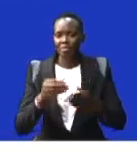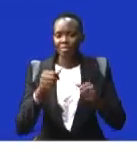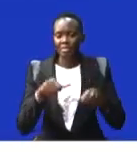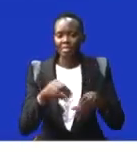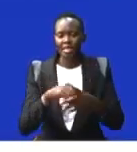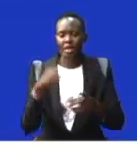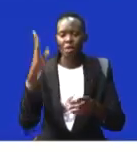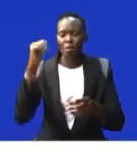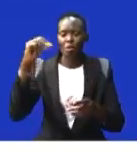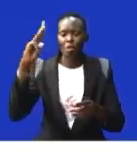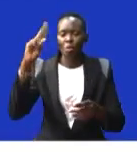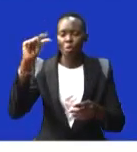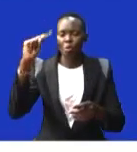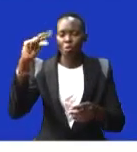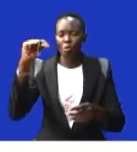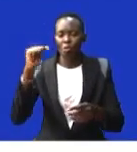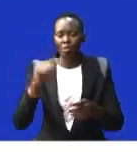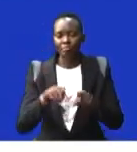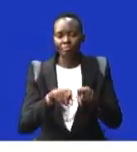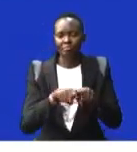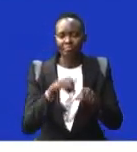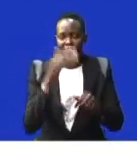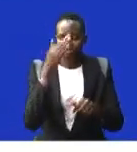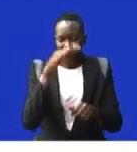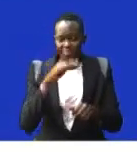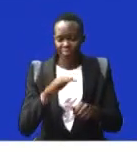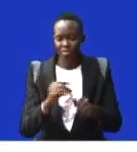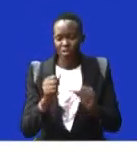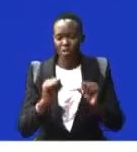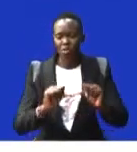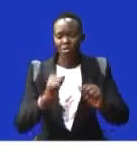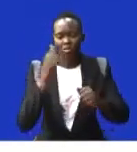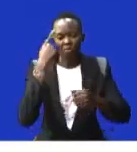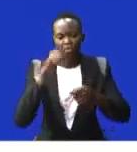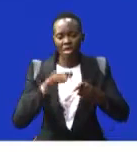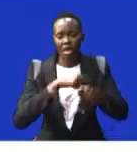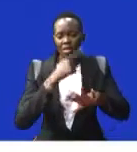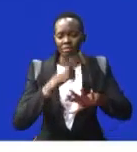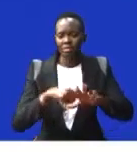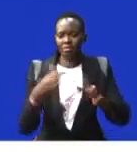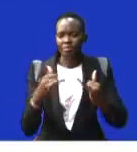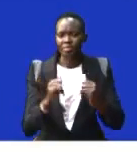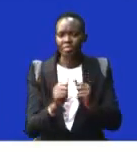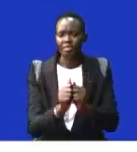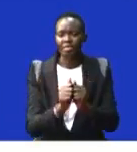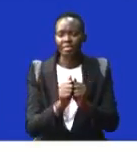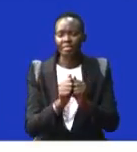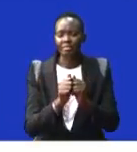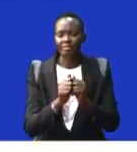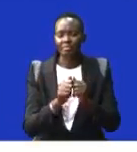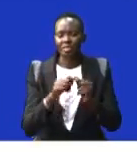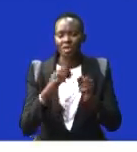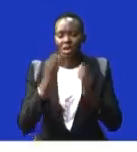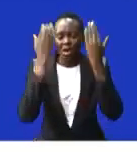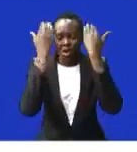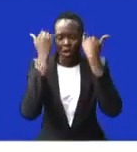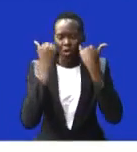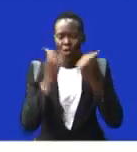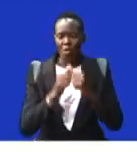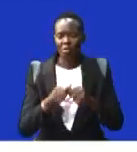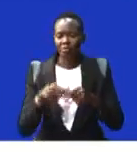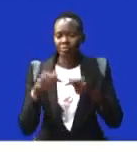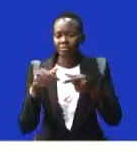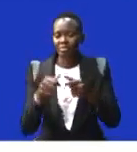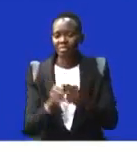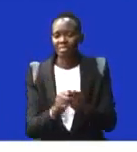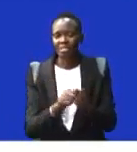Obunga kaachiel koda jodinje salama ma osebedo ka dhi nyime kuom thuolo malach gikone to koro doho e boma niri ma Kisumu ogolo ng'eto